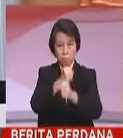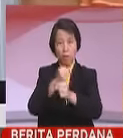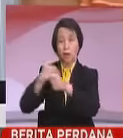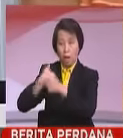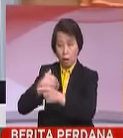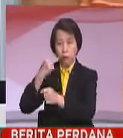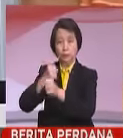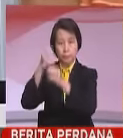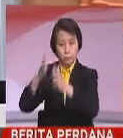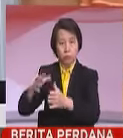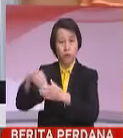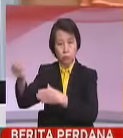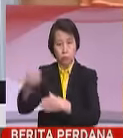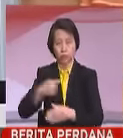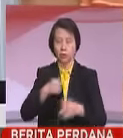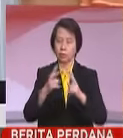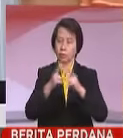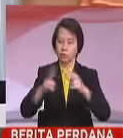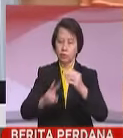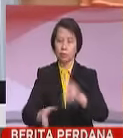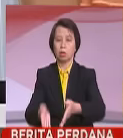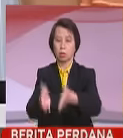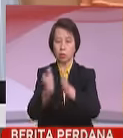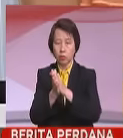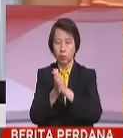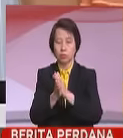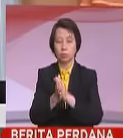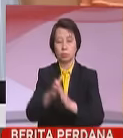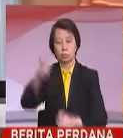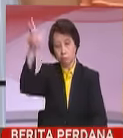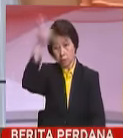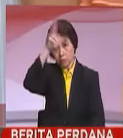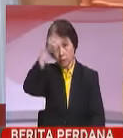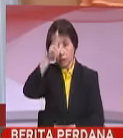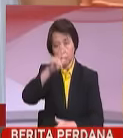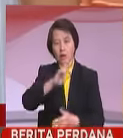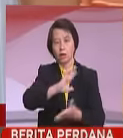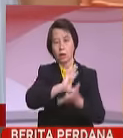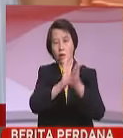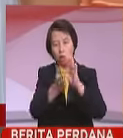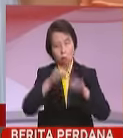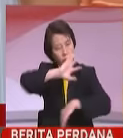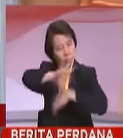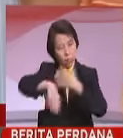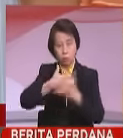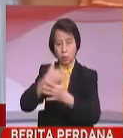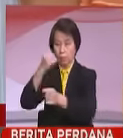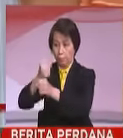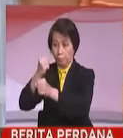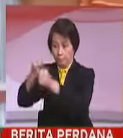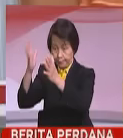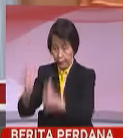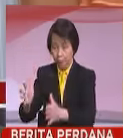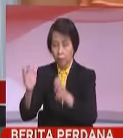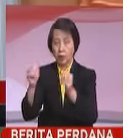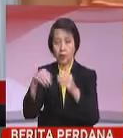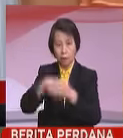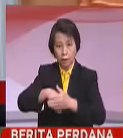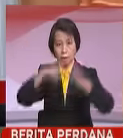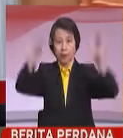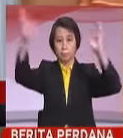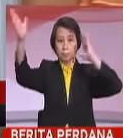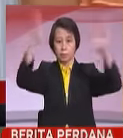asing, saya amat menyokong saranan kerajaan supaya semua pekerja-pekerja asing yang berada di negara